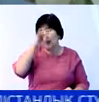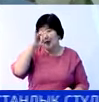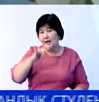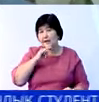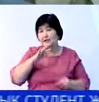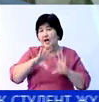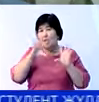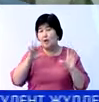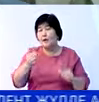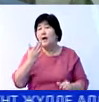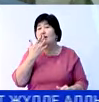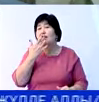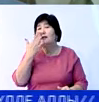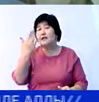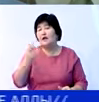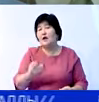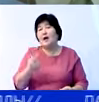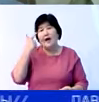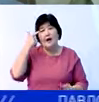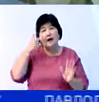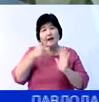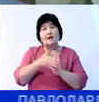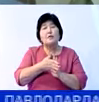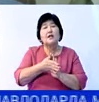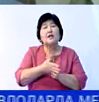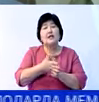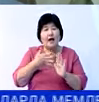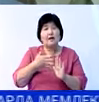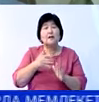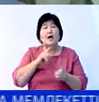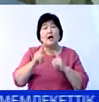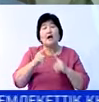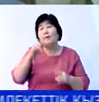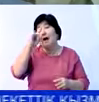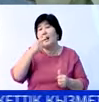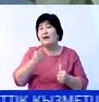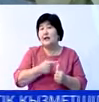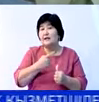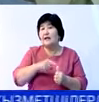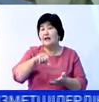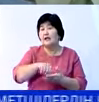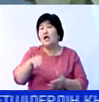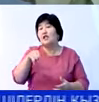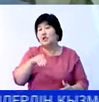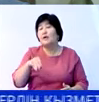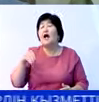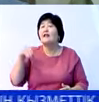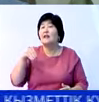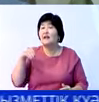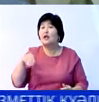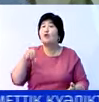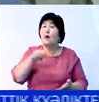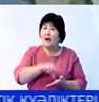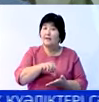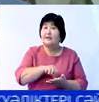бойынша мынау шетелдегі ғылыми танымдық конференцияның барлығында Қазақстан атынан осы Темірхан Тебегеновтің